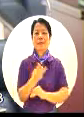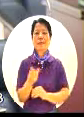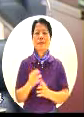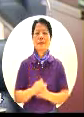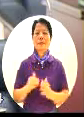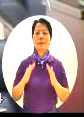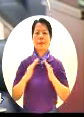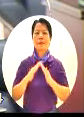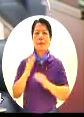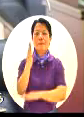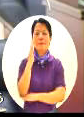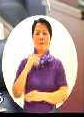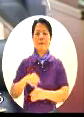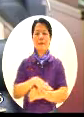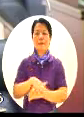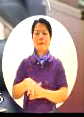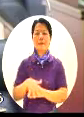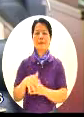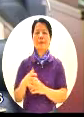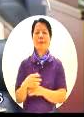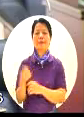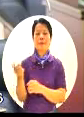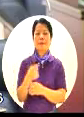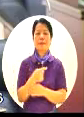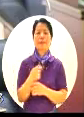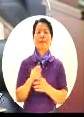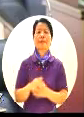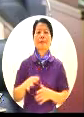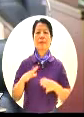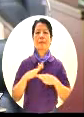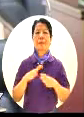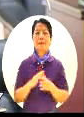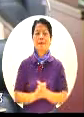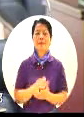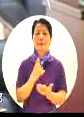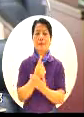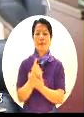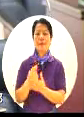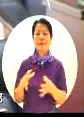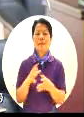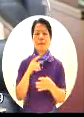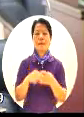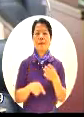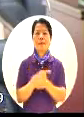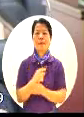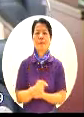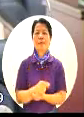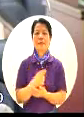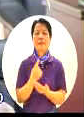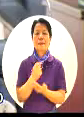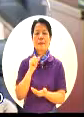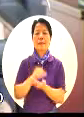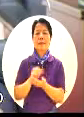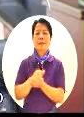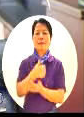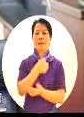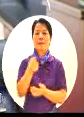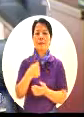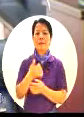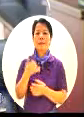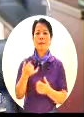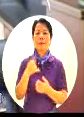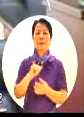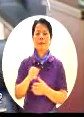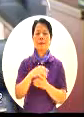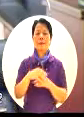府列席的官员哈，各位同仁哈，各位媒体小姐先生哈，各位乡亲，各